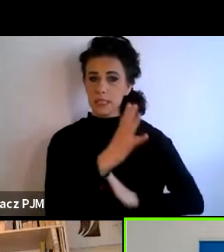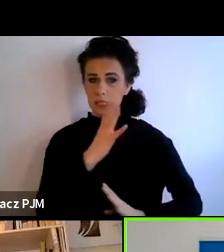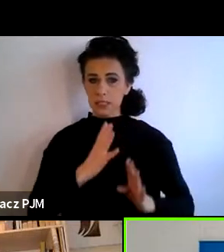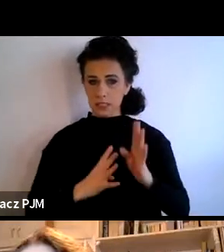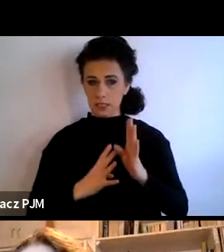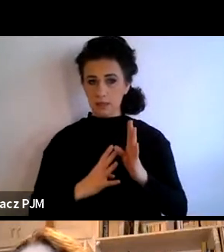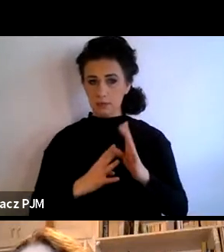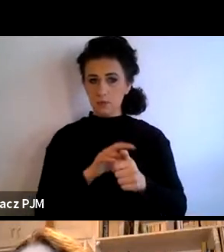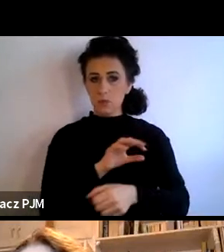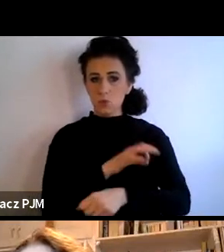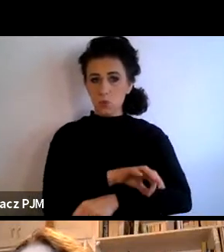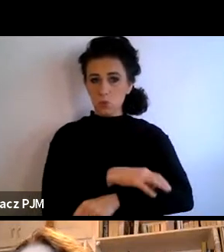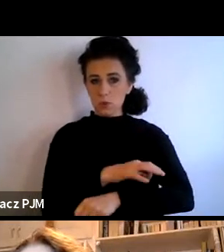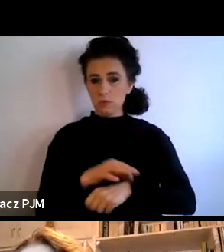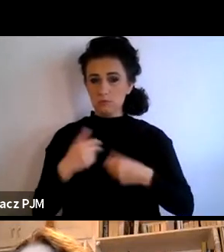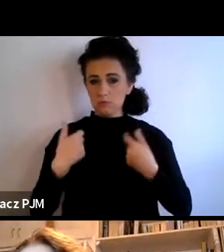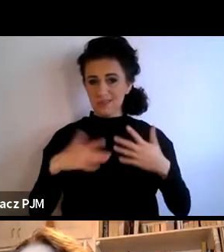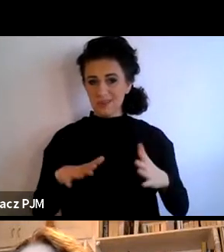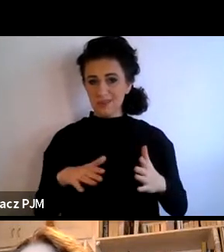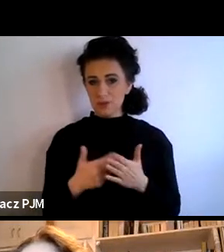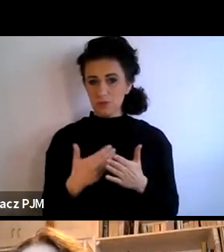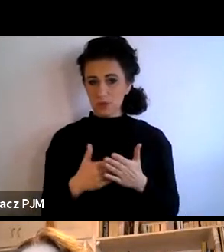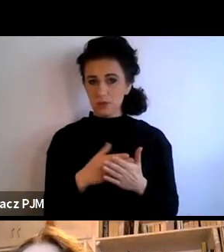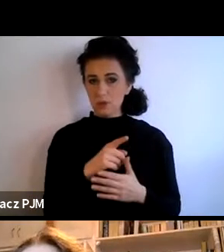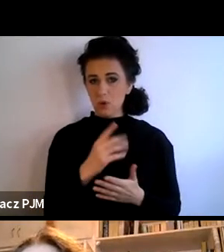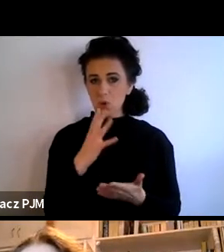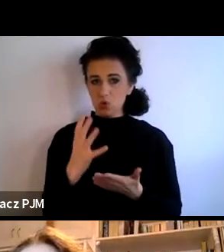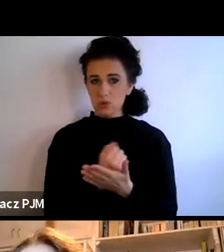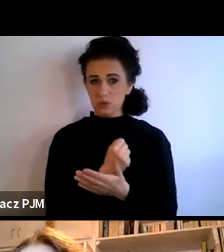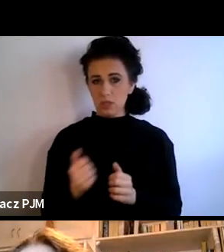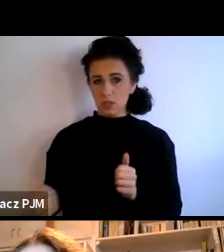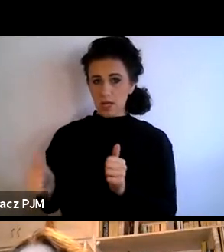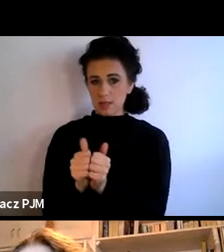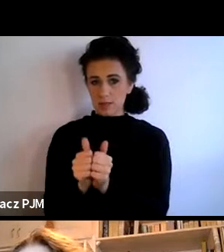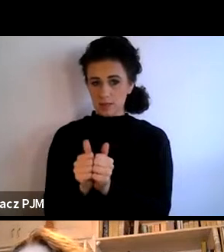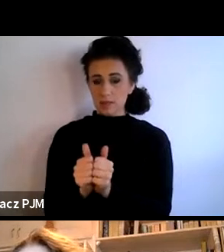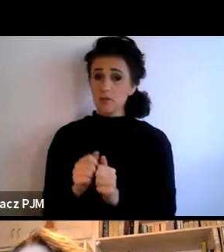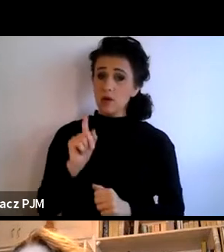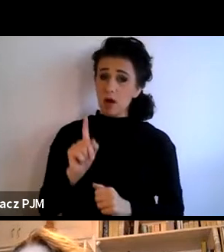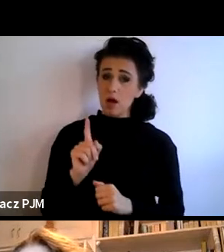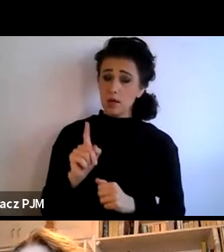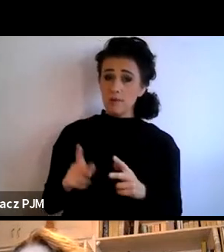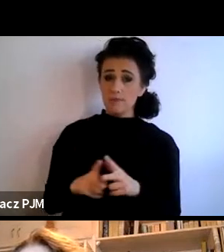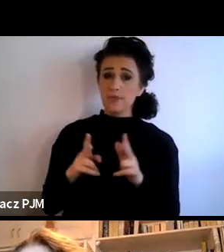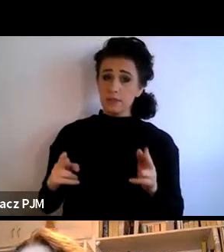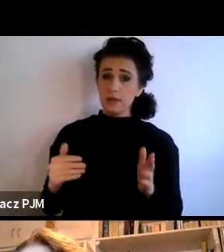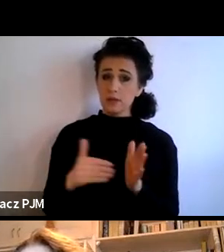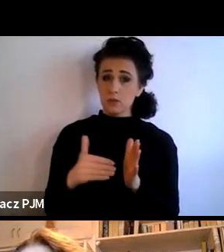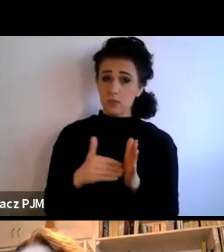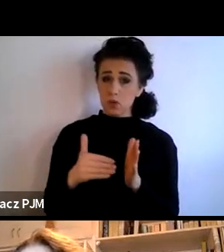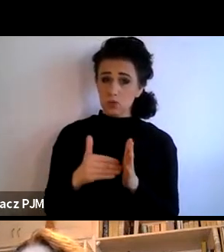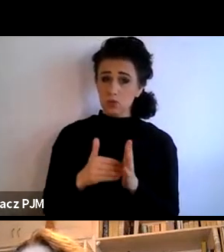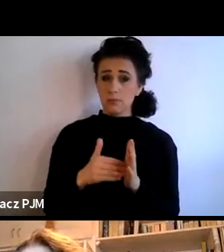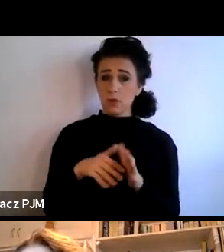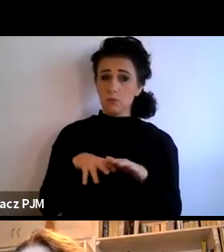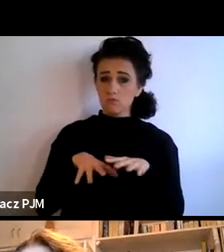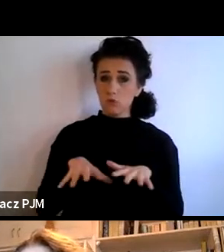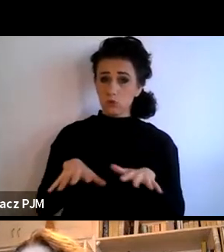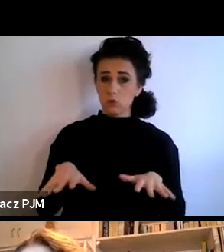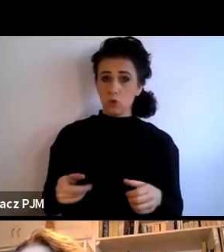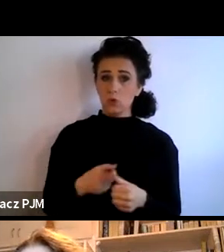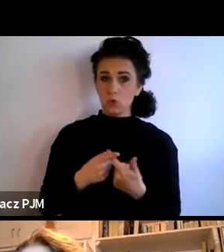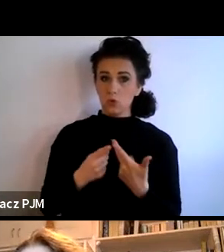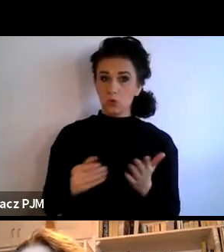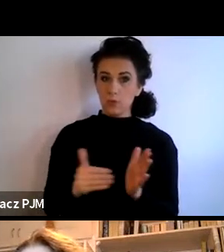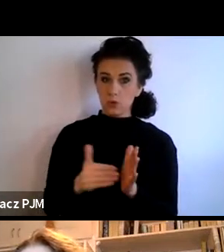asysty w obawie przed konsekwencjami. Natomiast w pewnym momencie zakres potrzeb już był, skala potrzeb była już tak duża, że